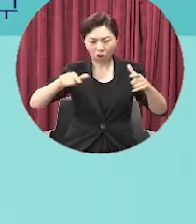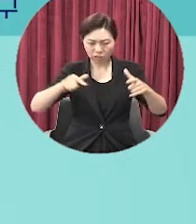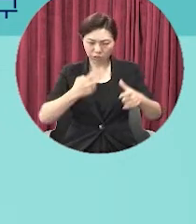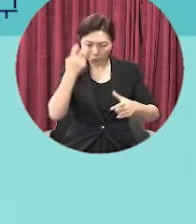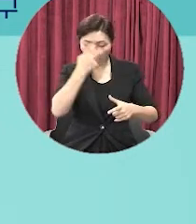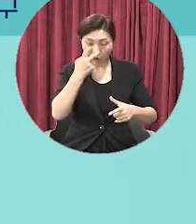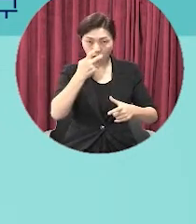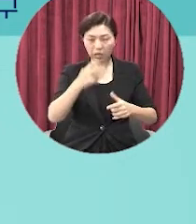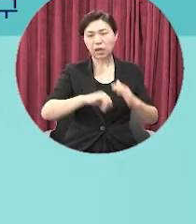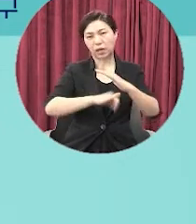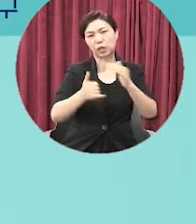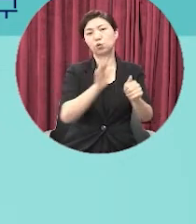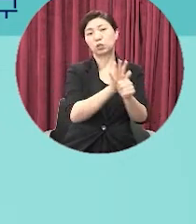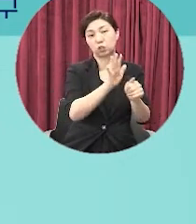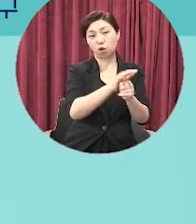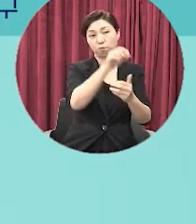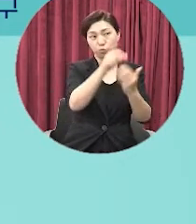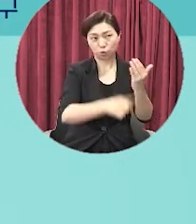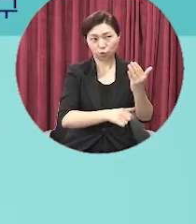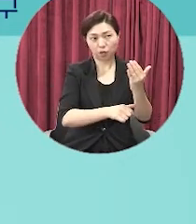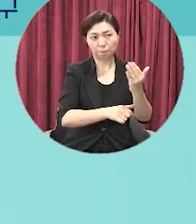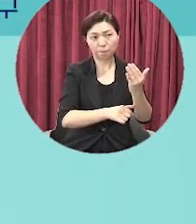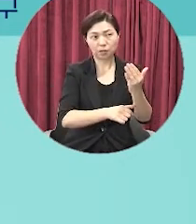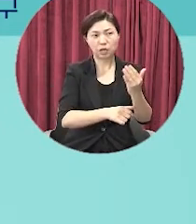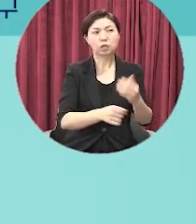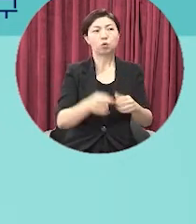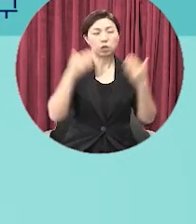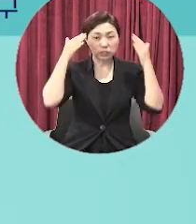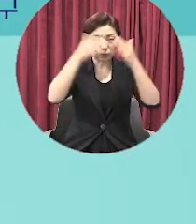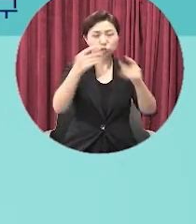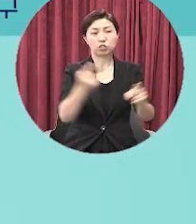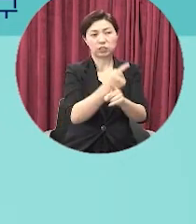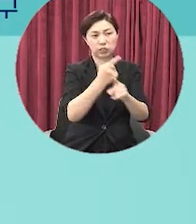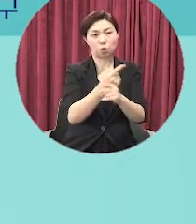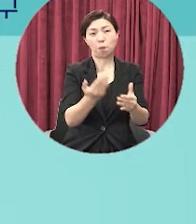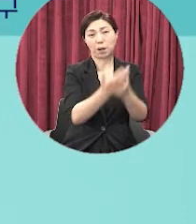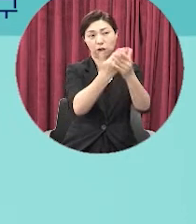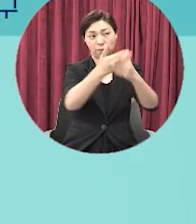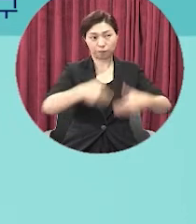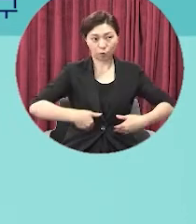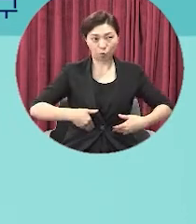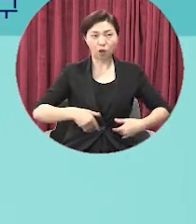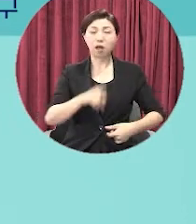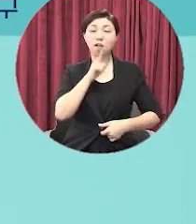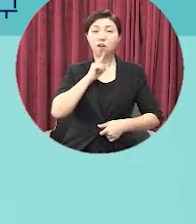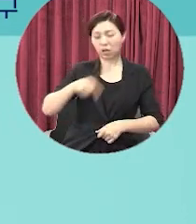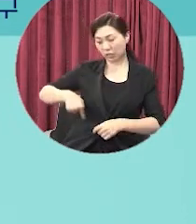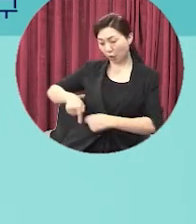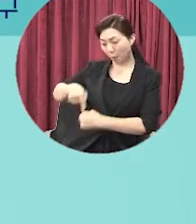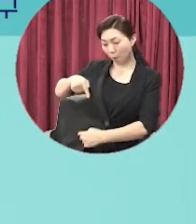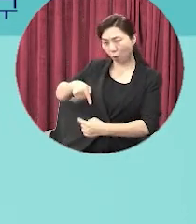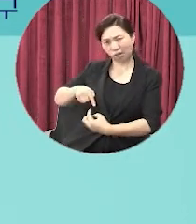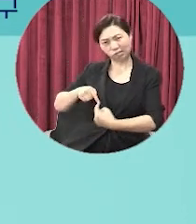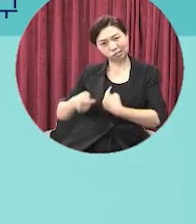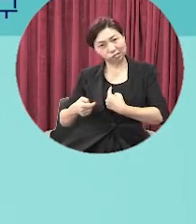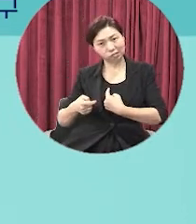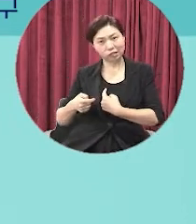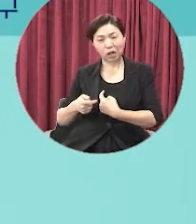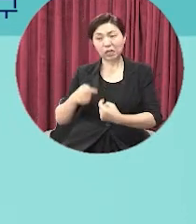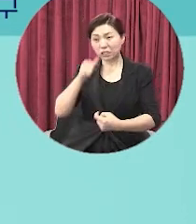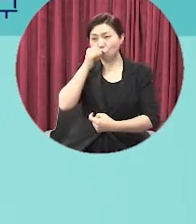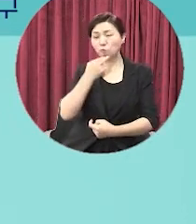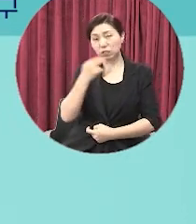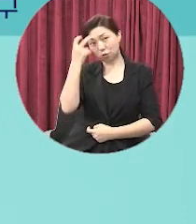절실 즉 프로그램 그리고 집중 7일 동안 발달 극대 와 고관절 탈구 척추 변형 읊어 만큼 골 급히 변형 모니터링이 필요 하겠고